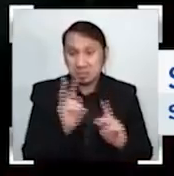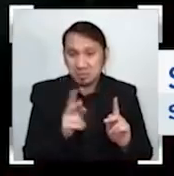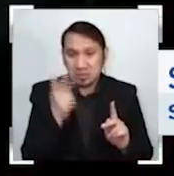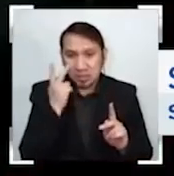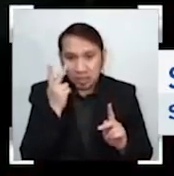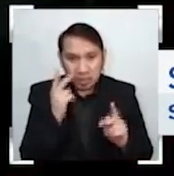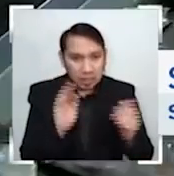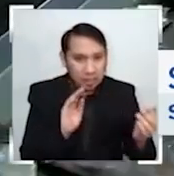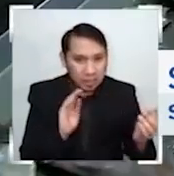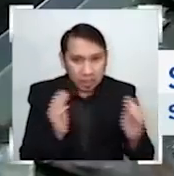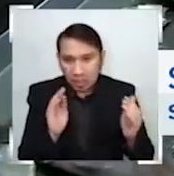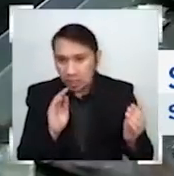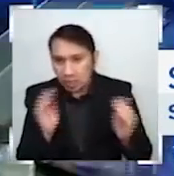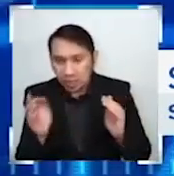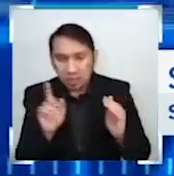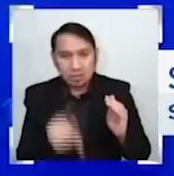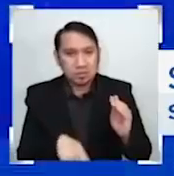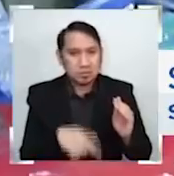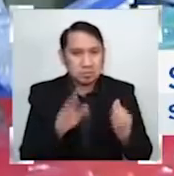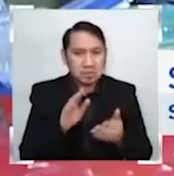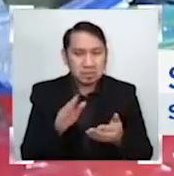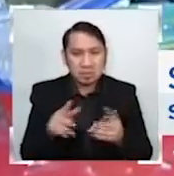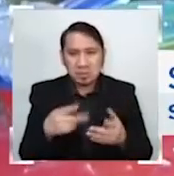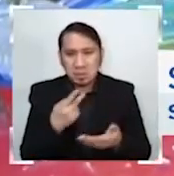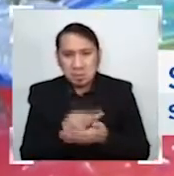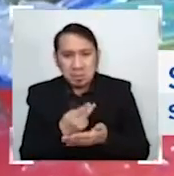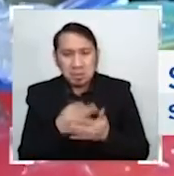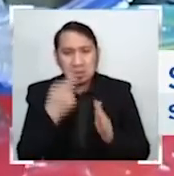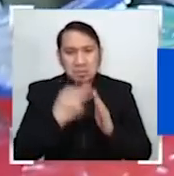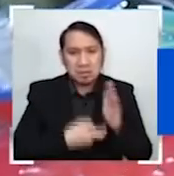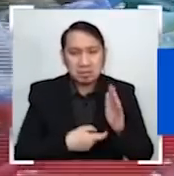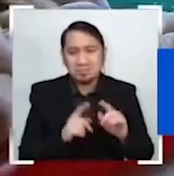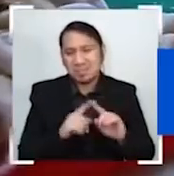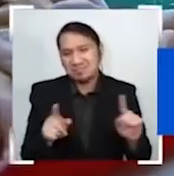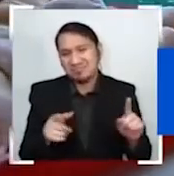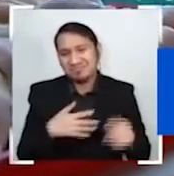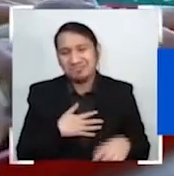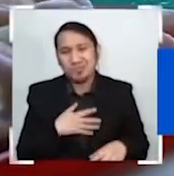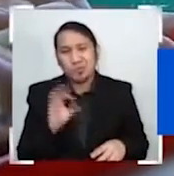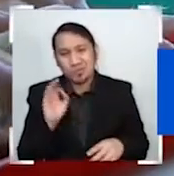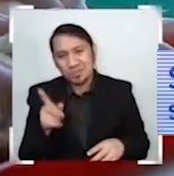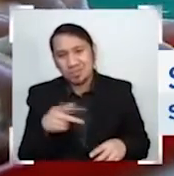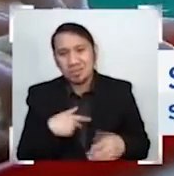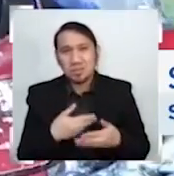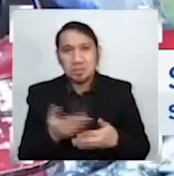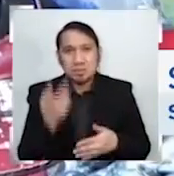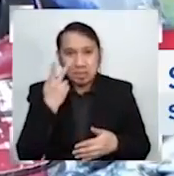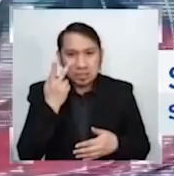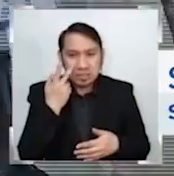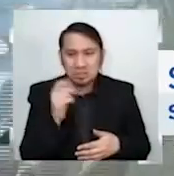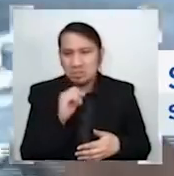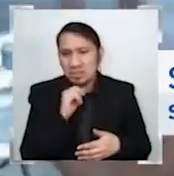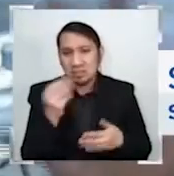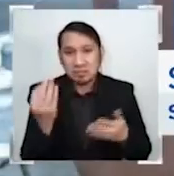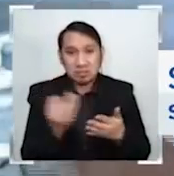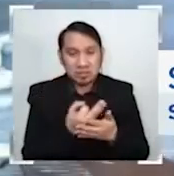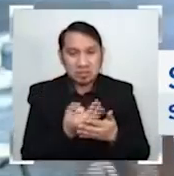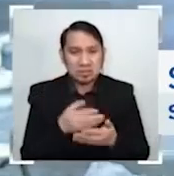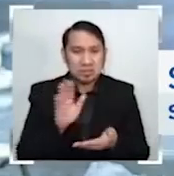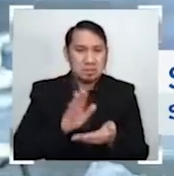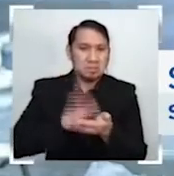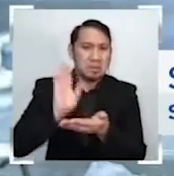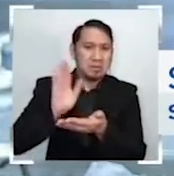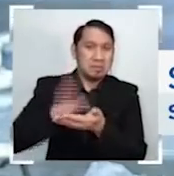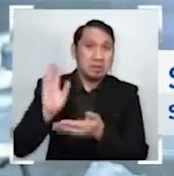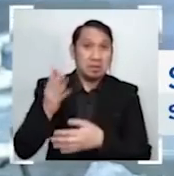pati ang pagtaas ng presyo, pero napapabili na rin. Yung hindi na siya masyado sariwa, tumaas po ang presyo. Dati